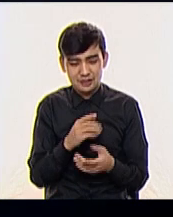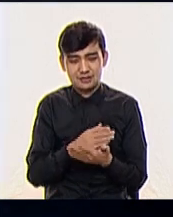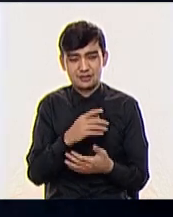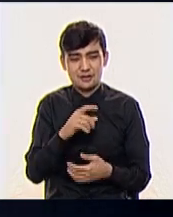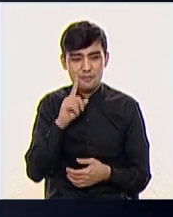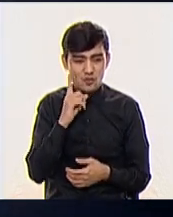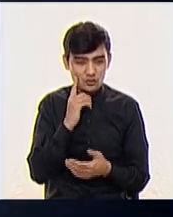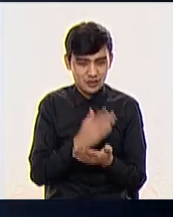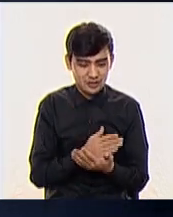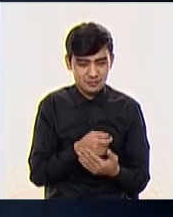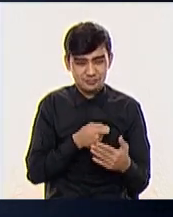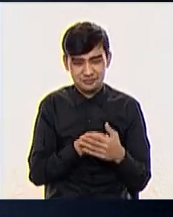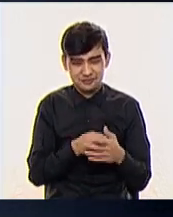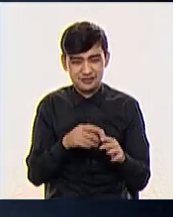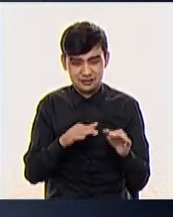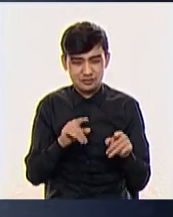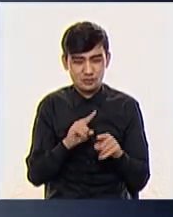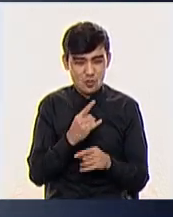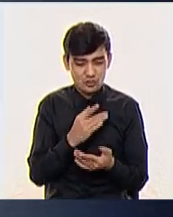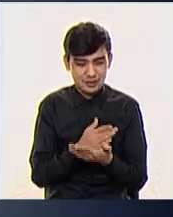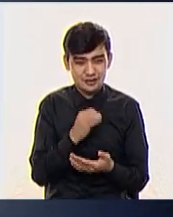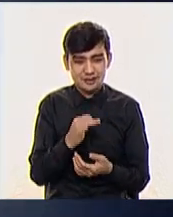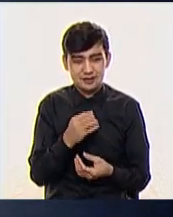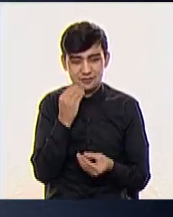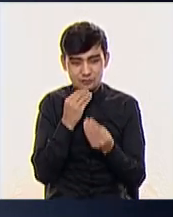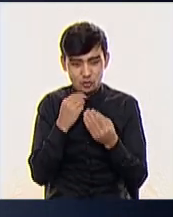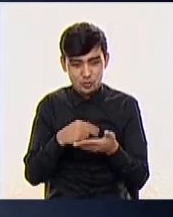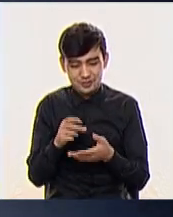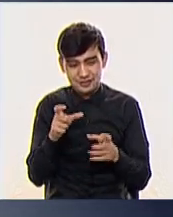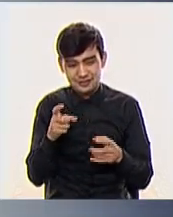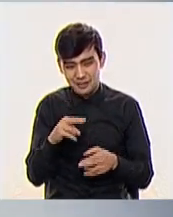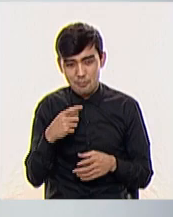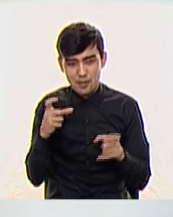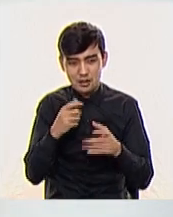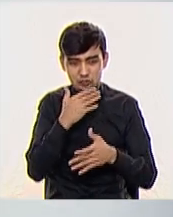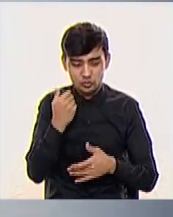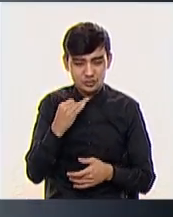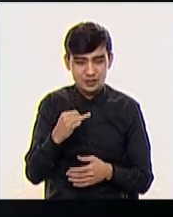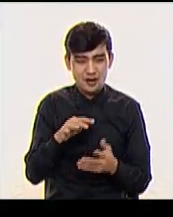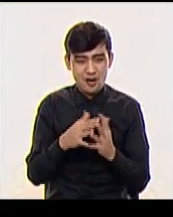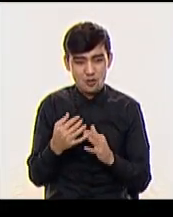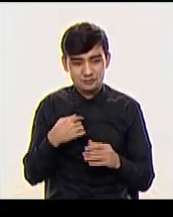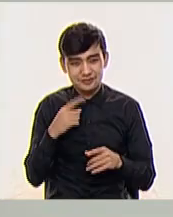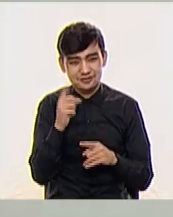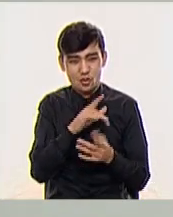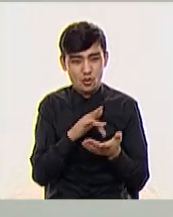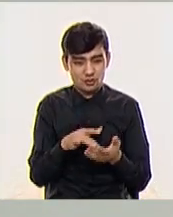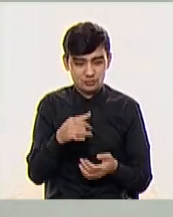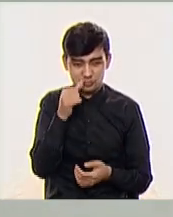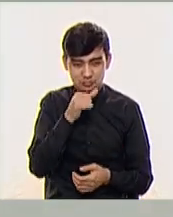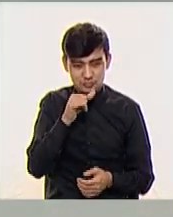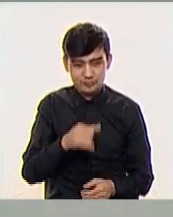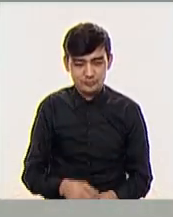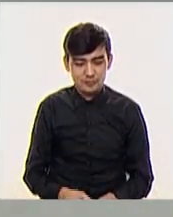бар. Емшекте. Тамақ алуға магазин жоқ. Енді ауылдан шыға алмай отырмыз. Ал